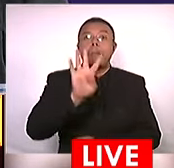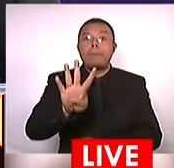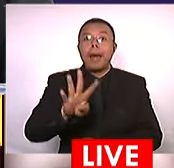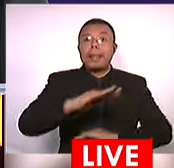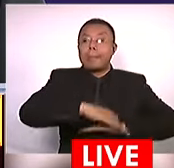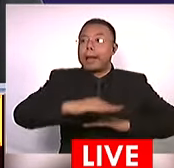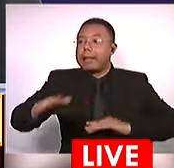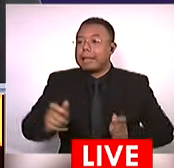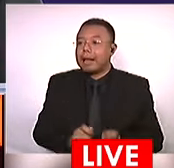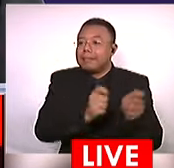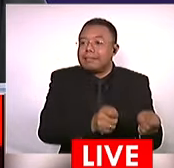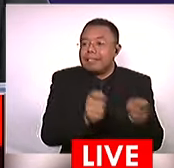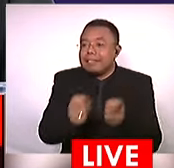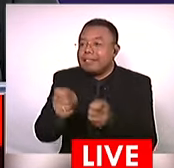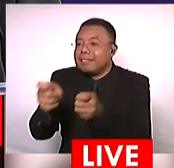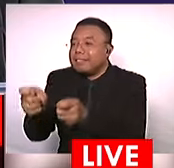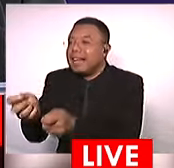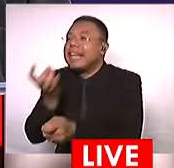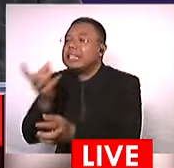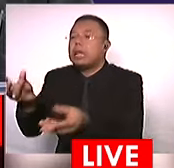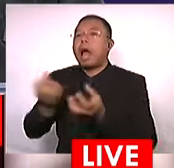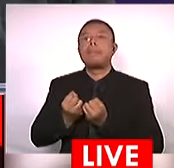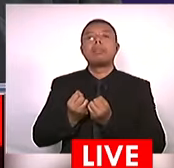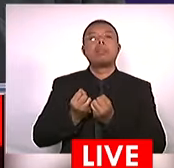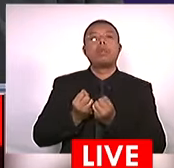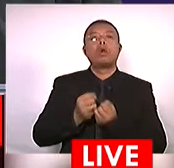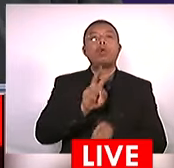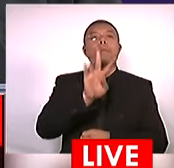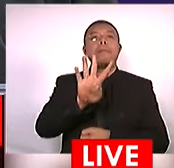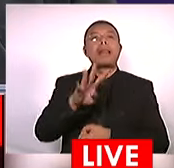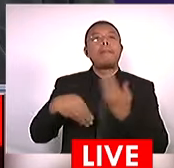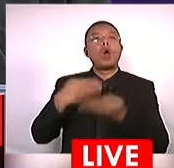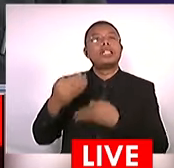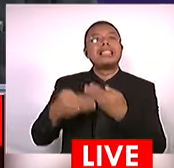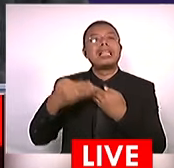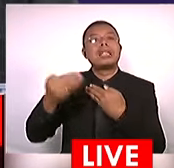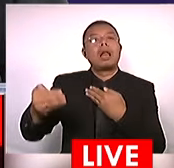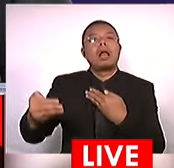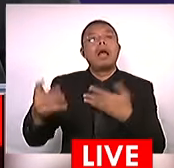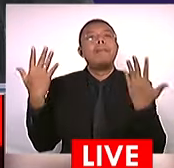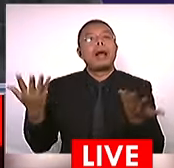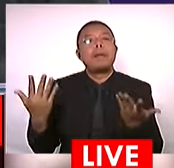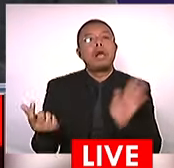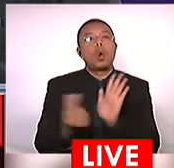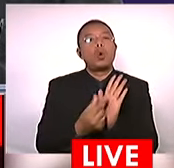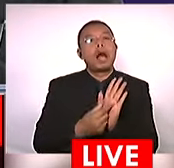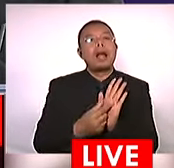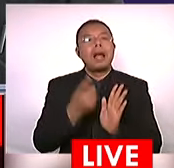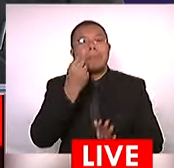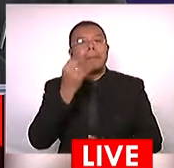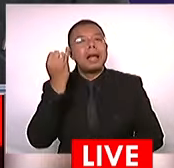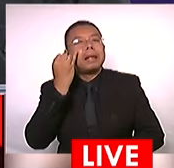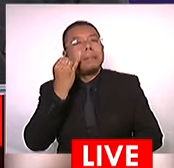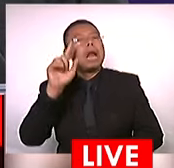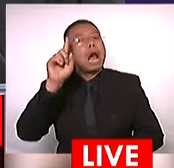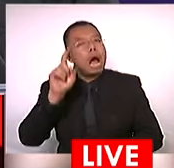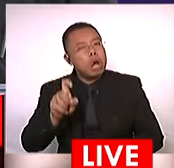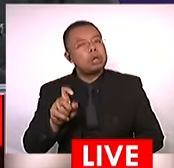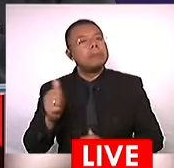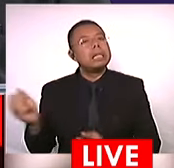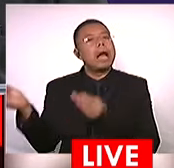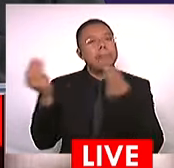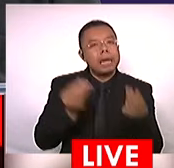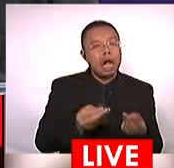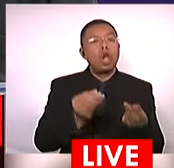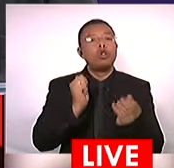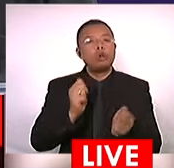mijja Pak untuk mendapat izin UMKM pertanyaan saya instrumen hukum apa yang Pak Imin bisa